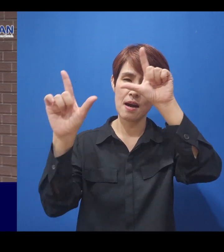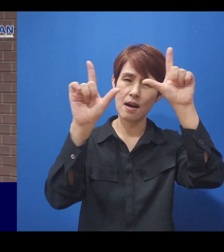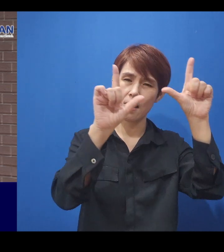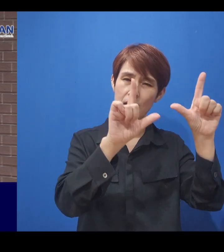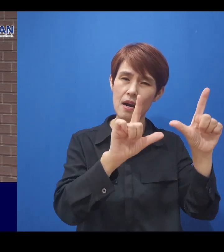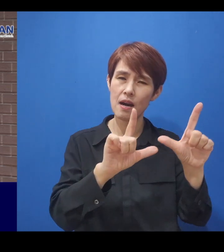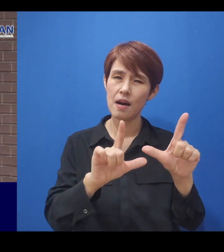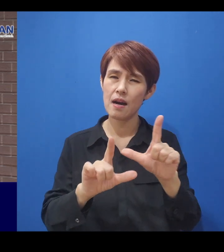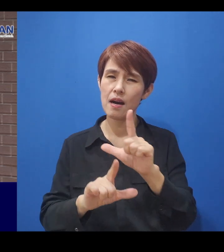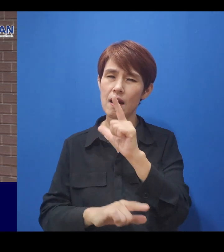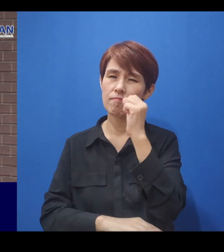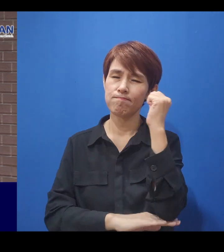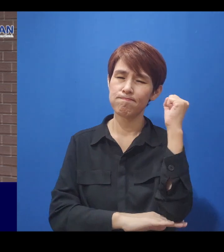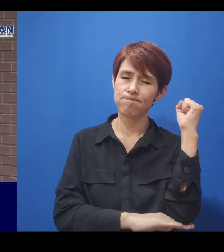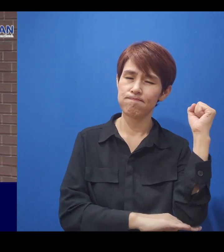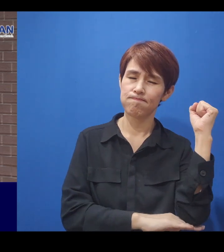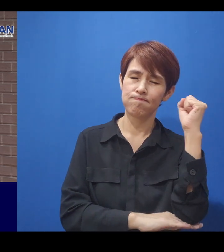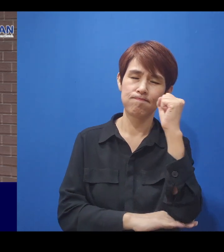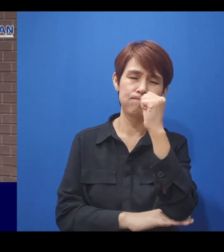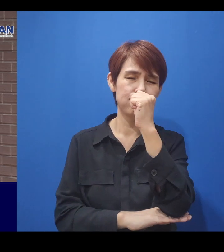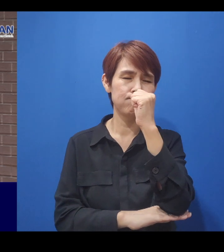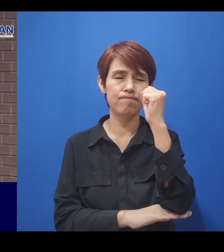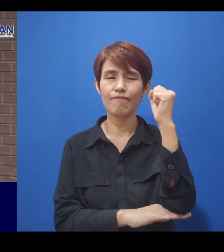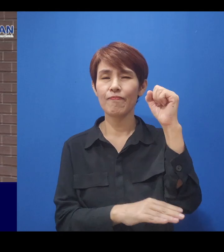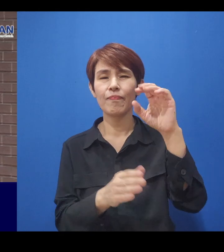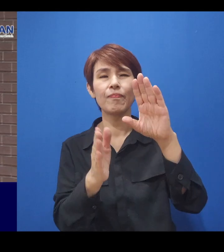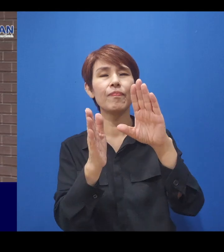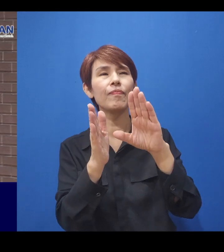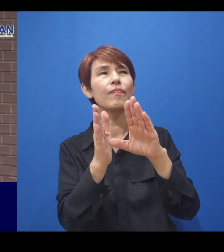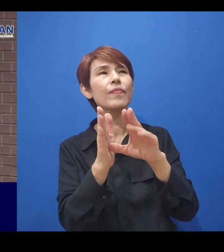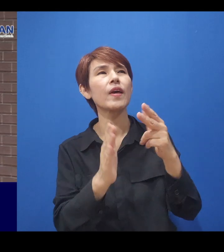흔들리는 우리의 삶을